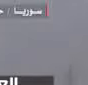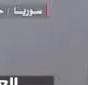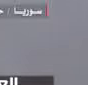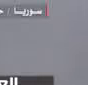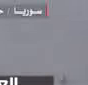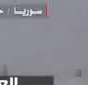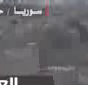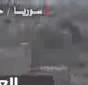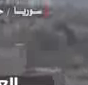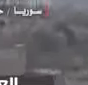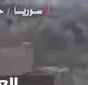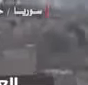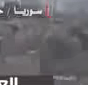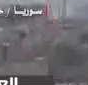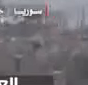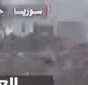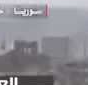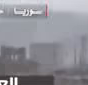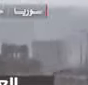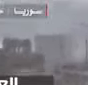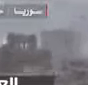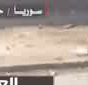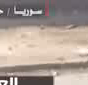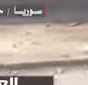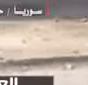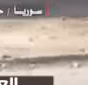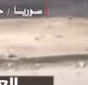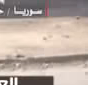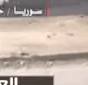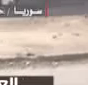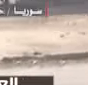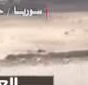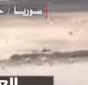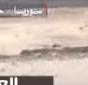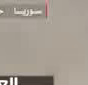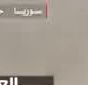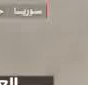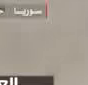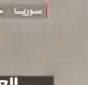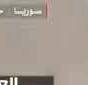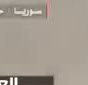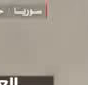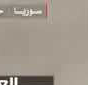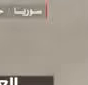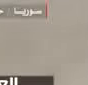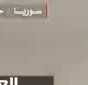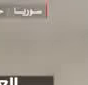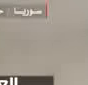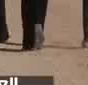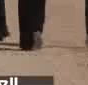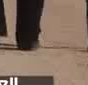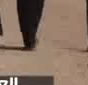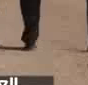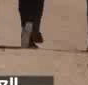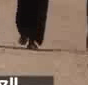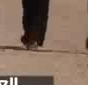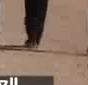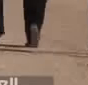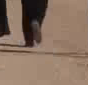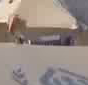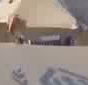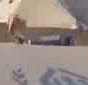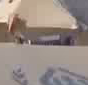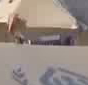تصاعد الهجمات العسكرية في محيط حلب، والأمم المتحدة تصرح بأن السكان في المناطق المحاصرة من المدينة